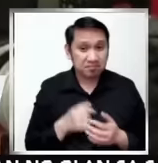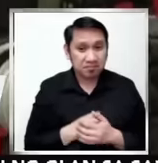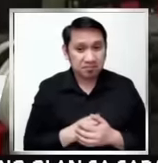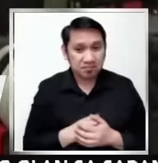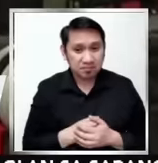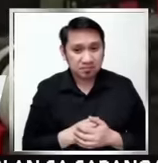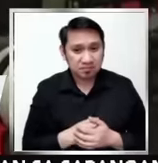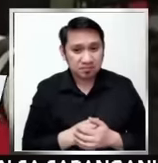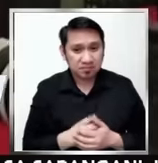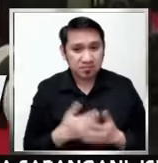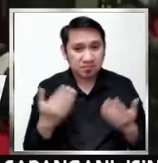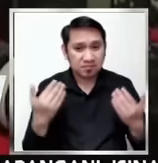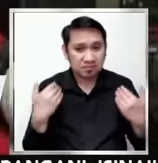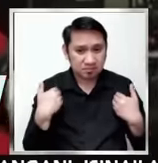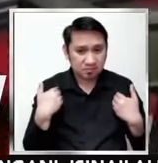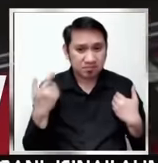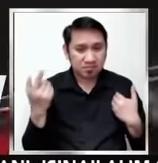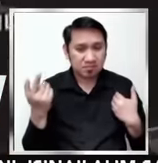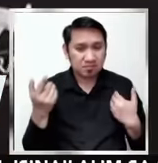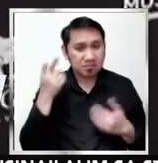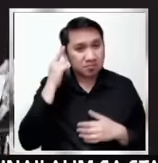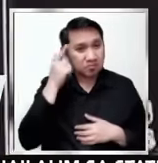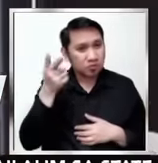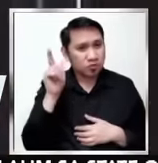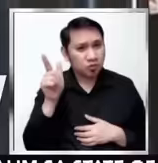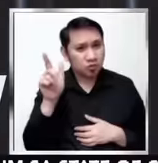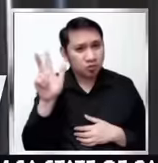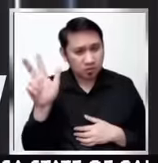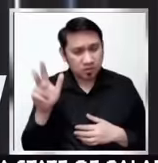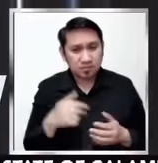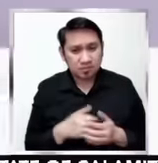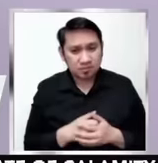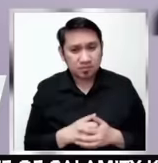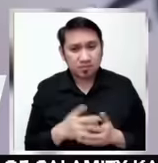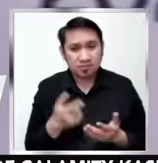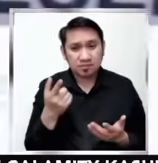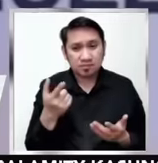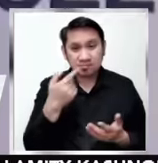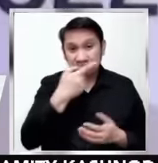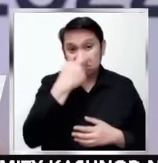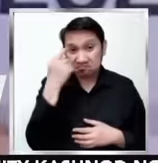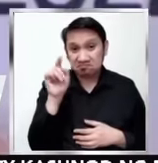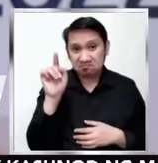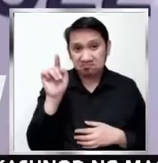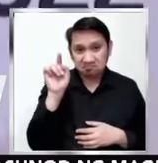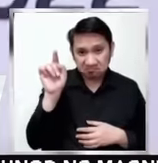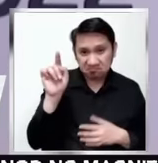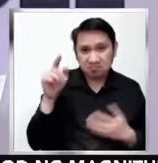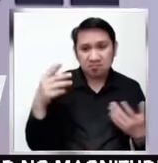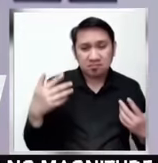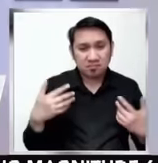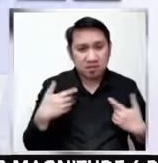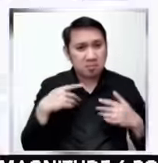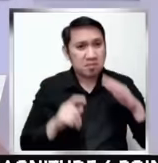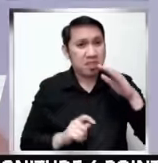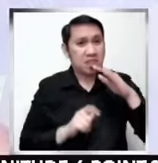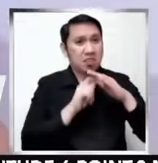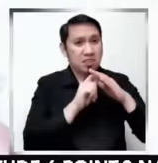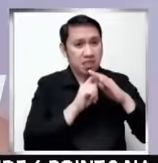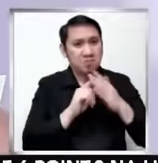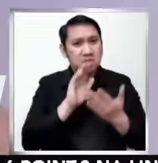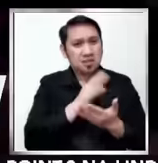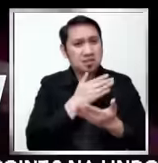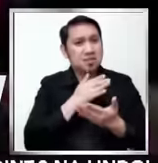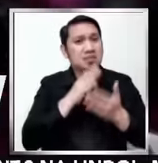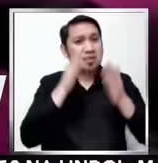sa Billboard Music Awards 2023. Tay-Tay is mothering dahil siya lang naman ang waging top artist, top female artist at